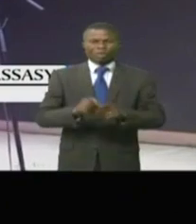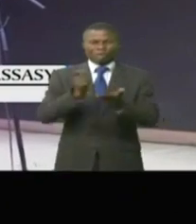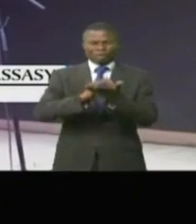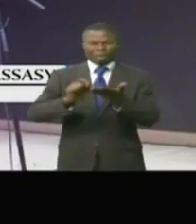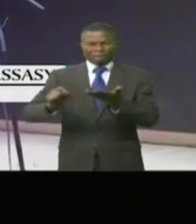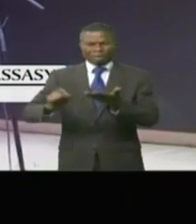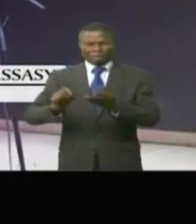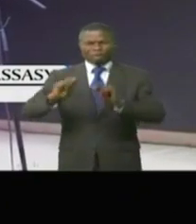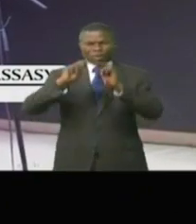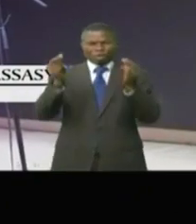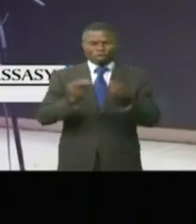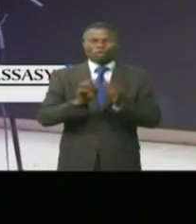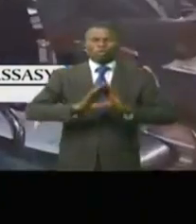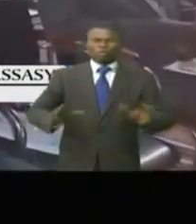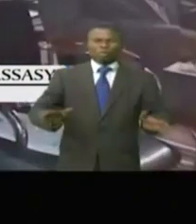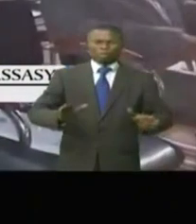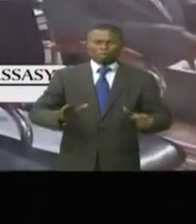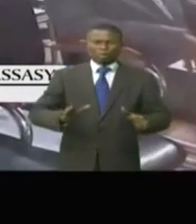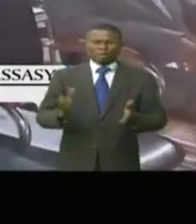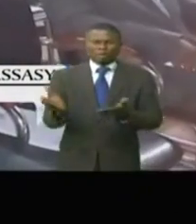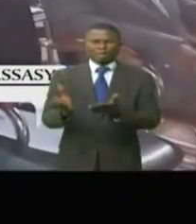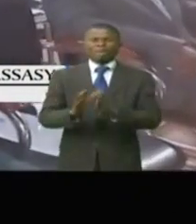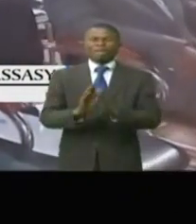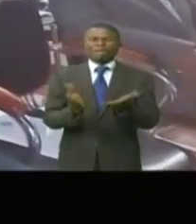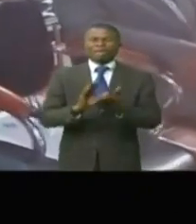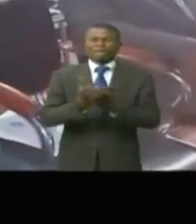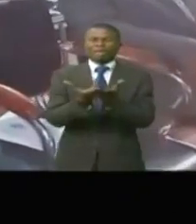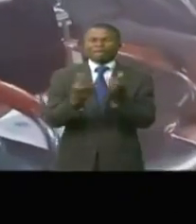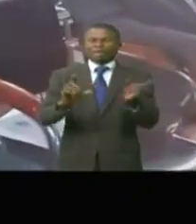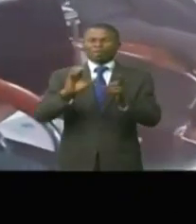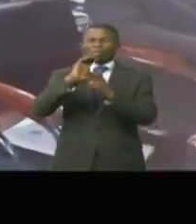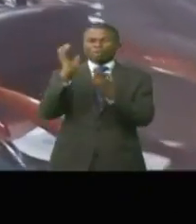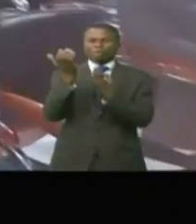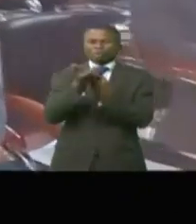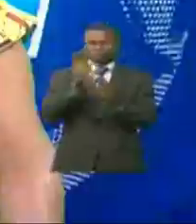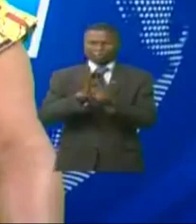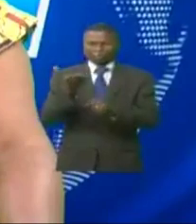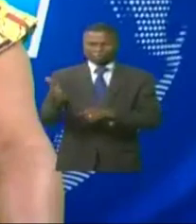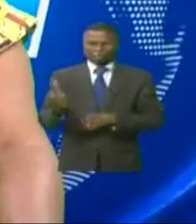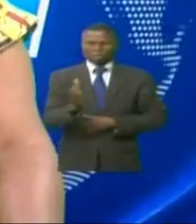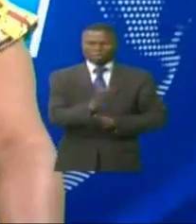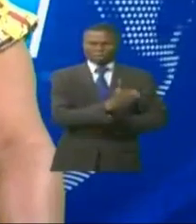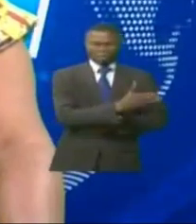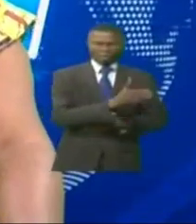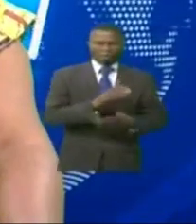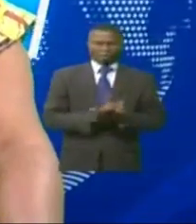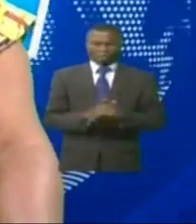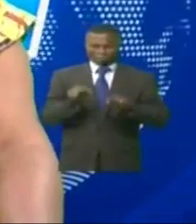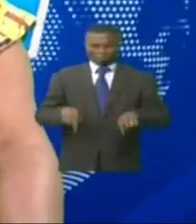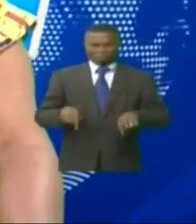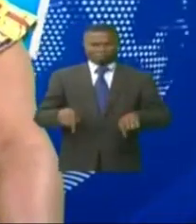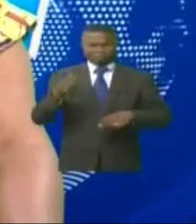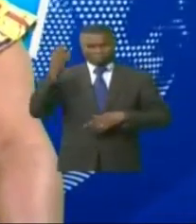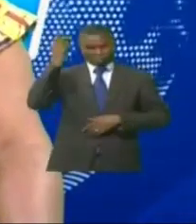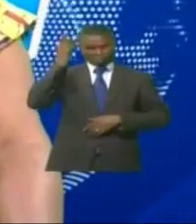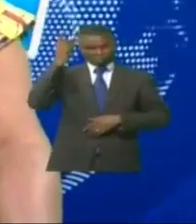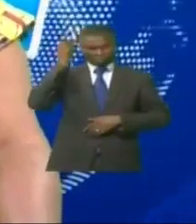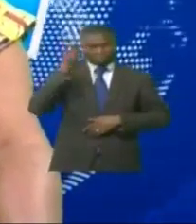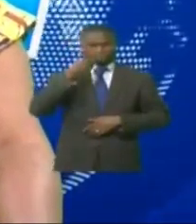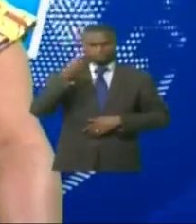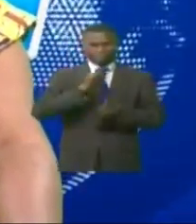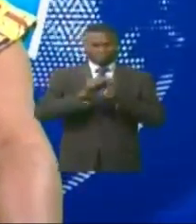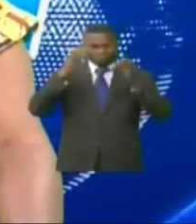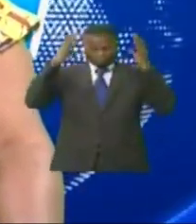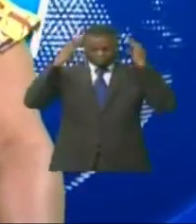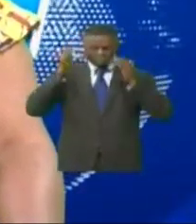d'une gamme suffisante de livres culturels dans la région francophone mondiale. Revenons à Kinshasa pour parler du stress